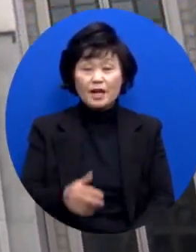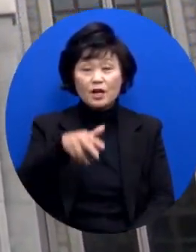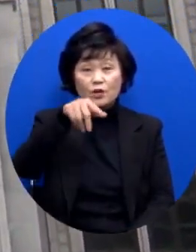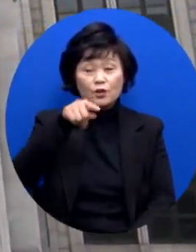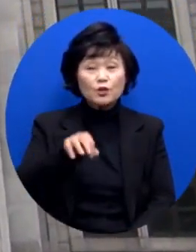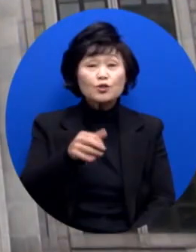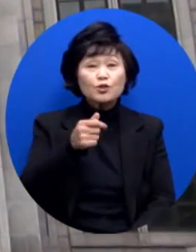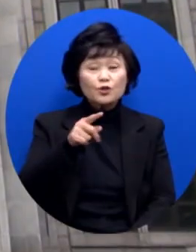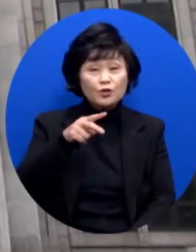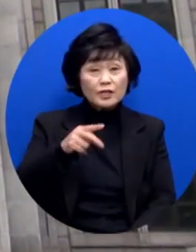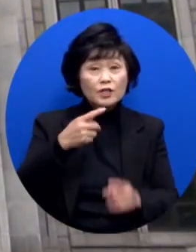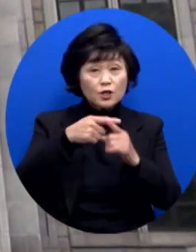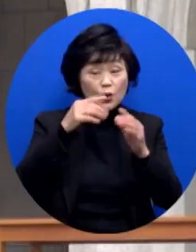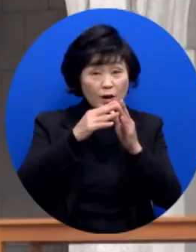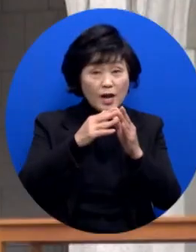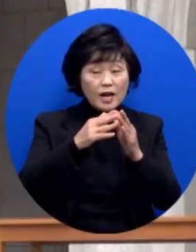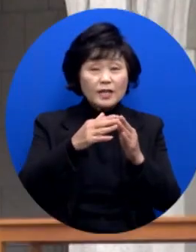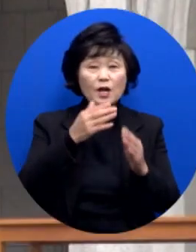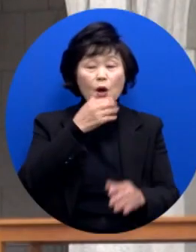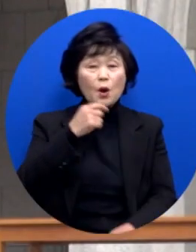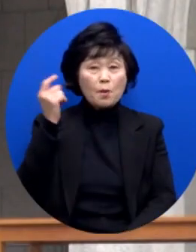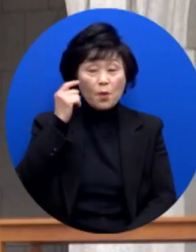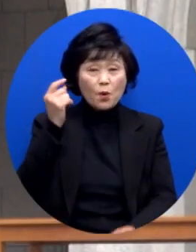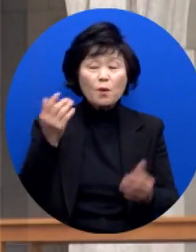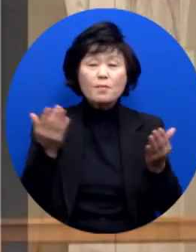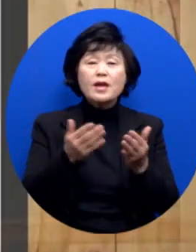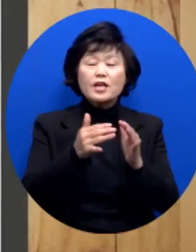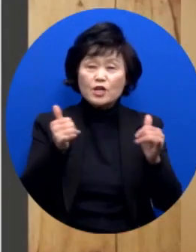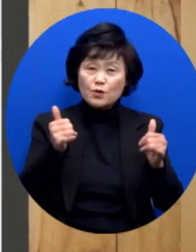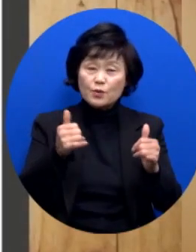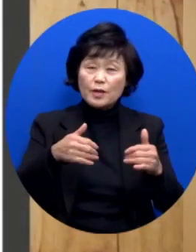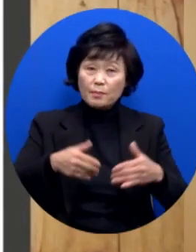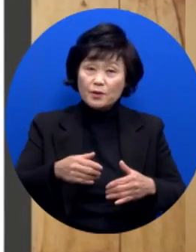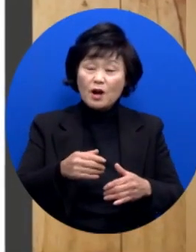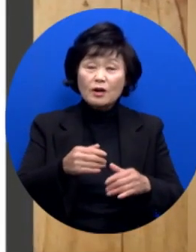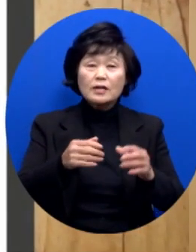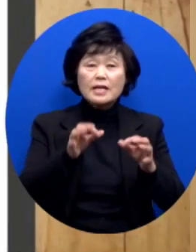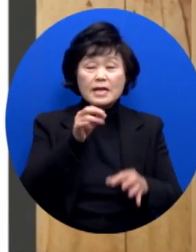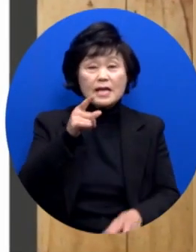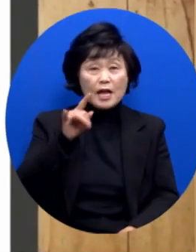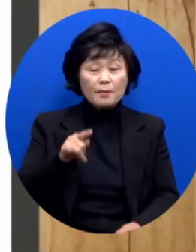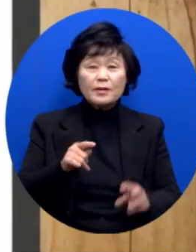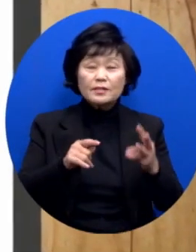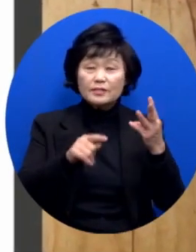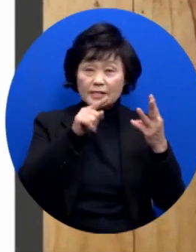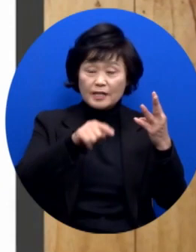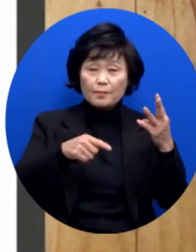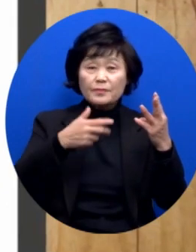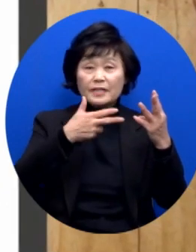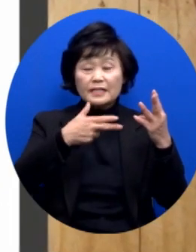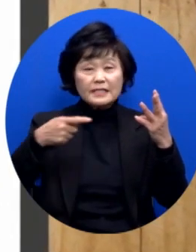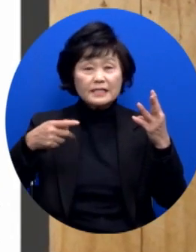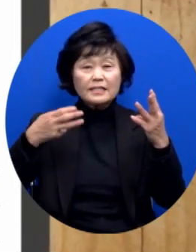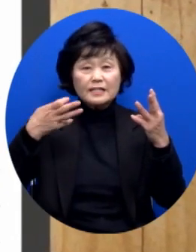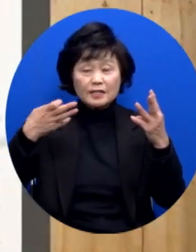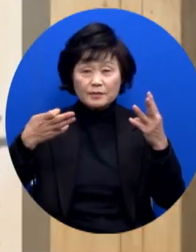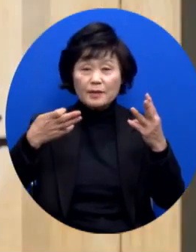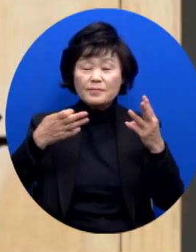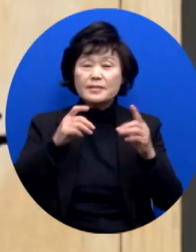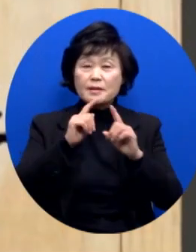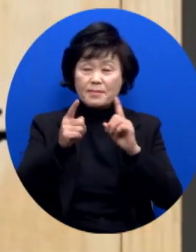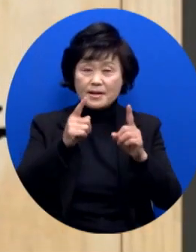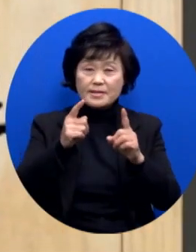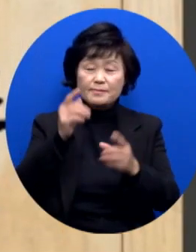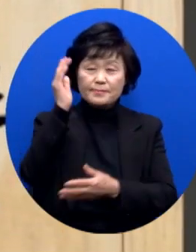충현교회는 복음의 일꾼이 전해야 하는 것들을 주제로 에베소서 3장 7절에서 13절 말씀을 다뤘습니다.